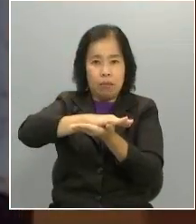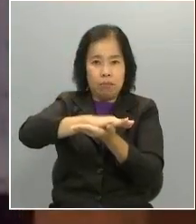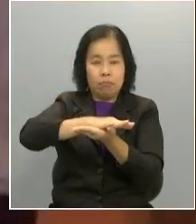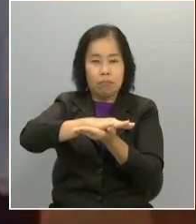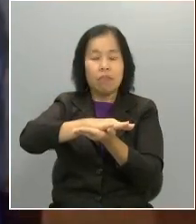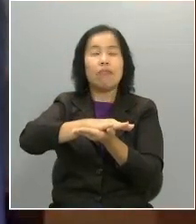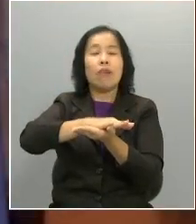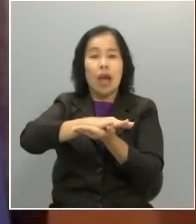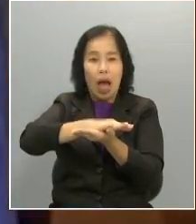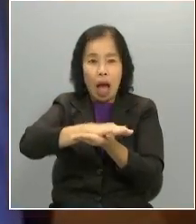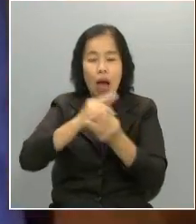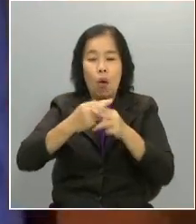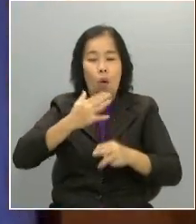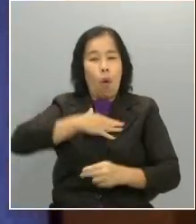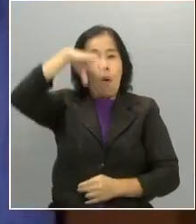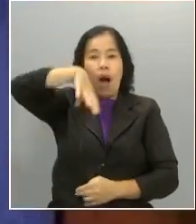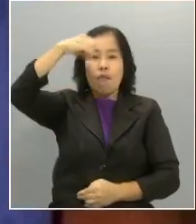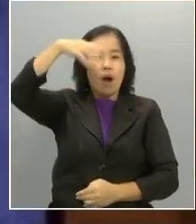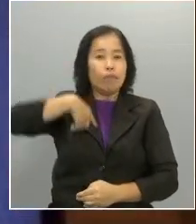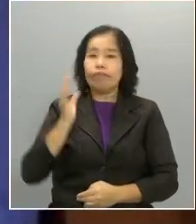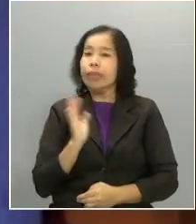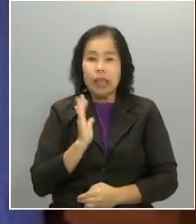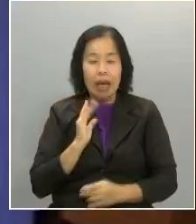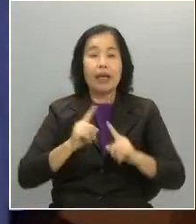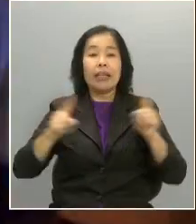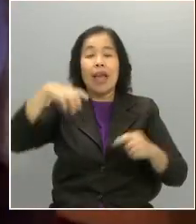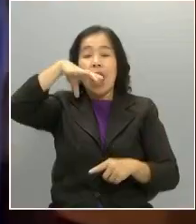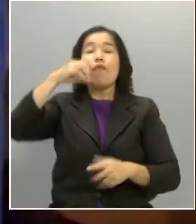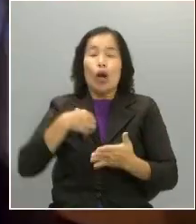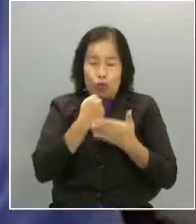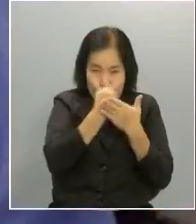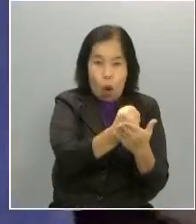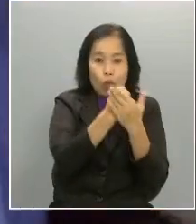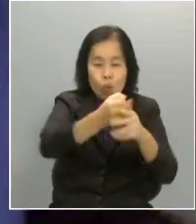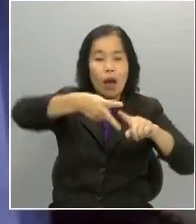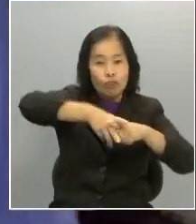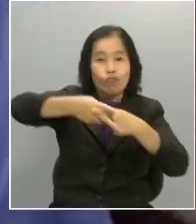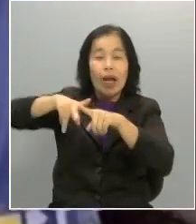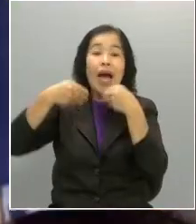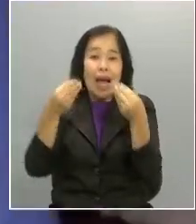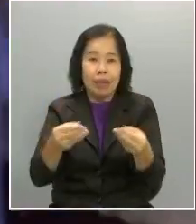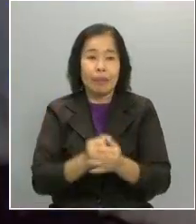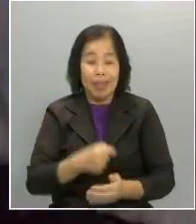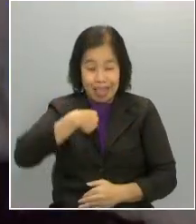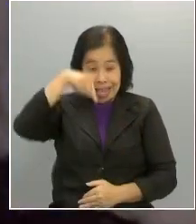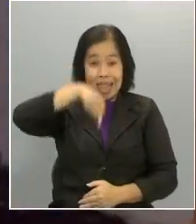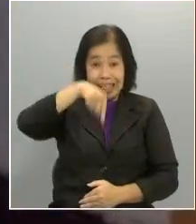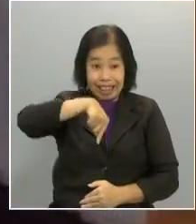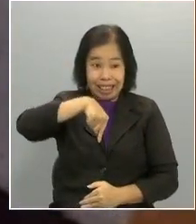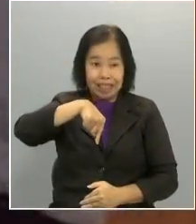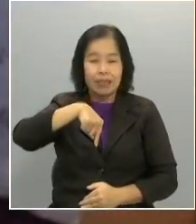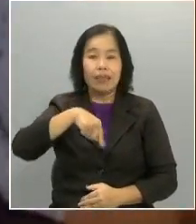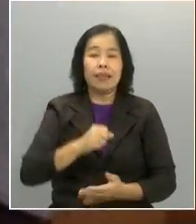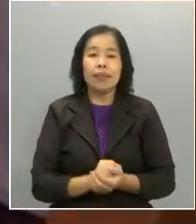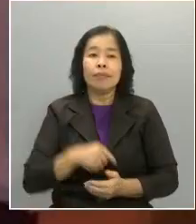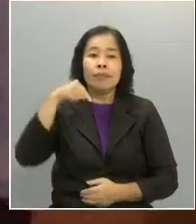มวลไม่ใช่ของการไฟฟ้าเลยแต่การไฟฟ้าก็จะเข้าไปช่วยดู จุดนี้ที่เรายืนอยู่นะครับซึ่งบริเวณที่เราอยู่เนี่ย